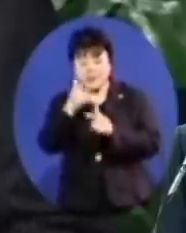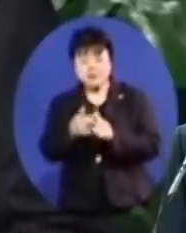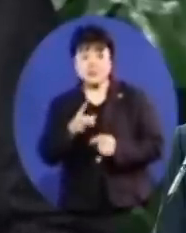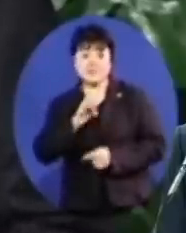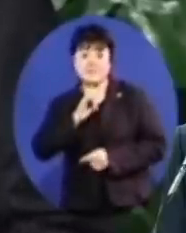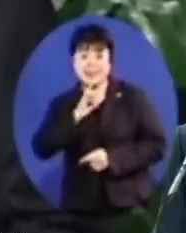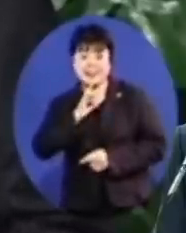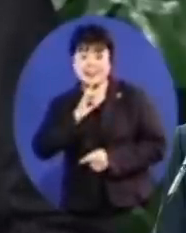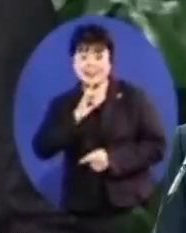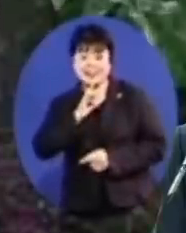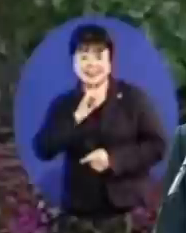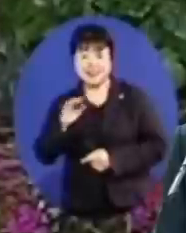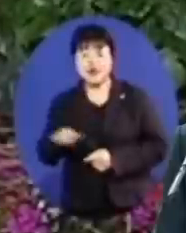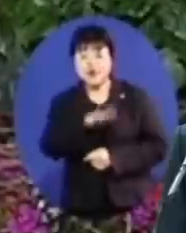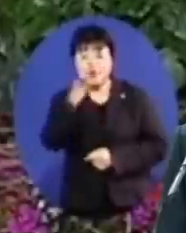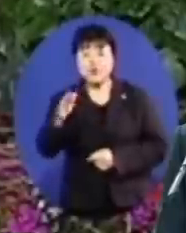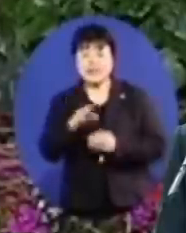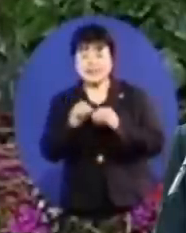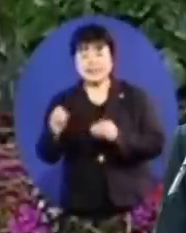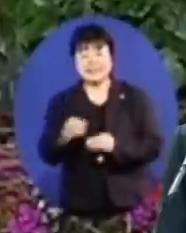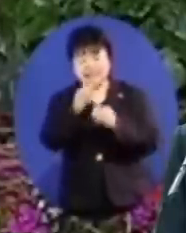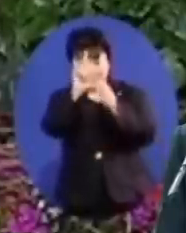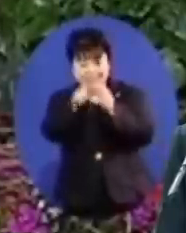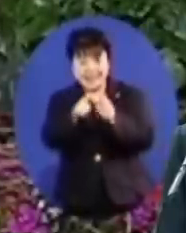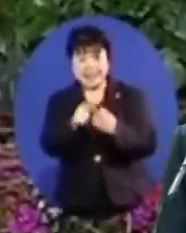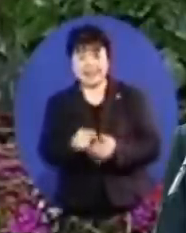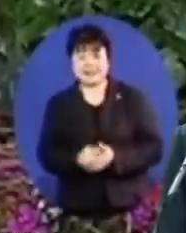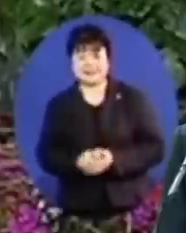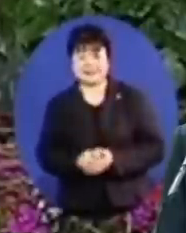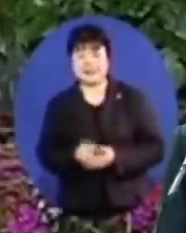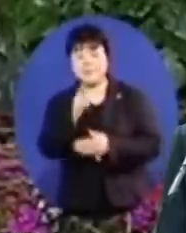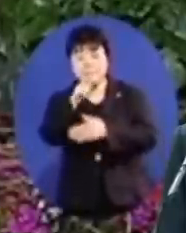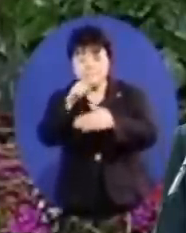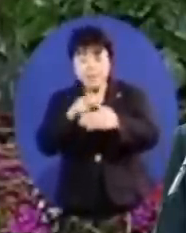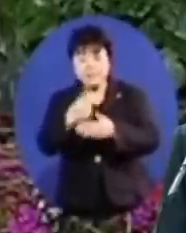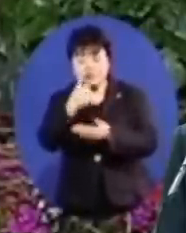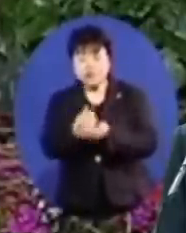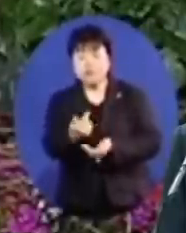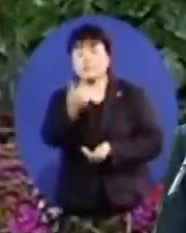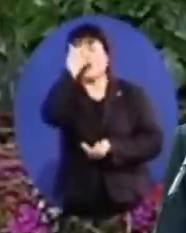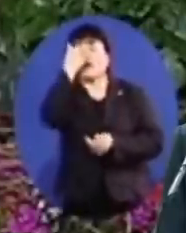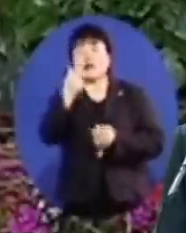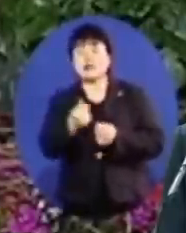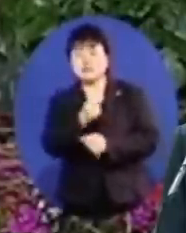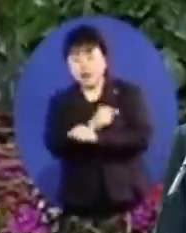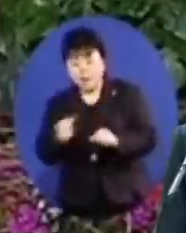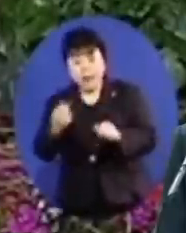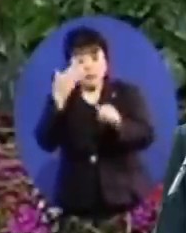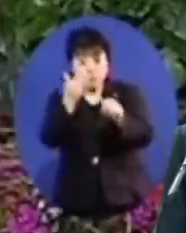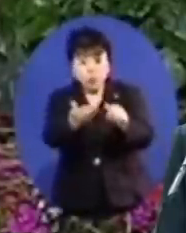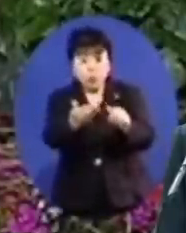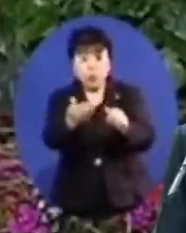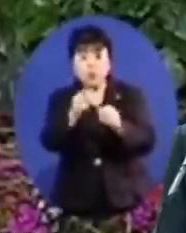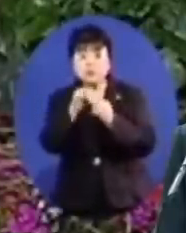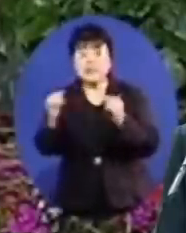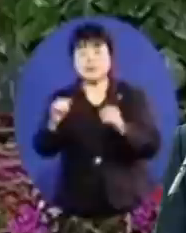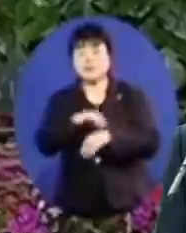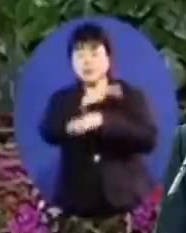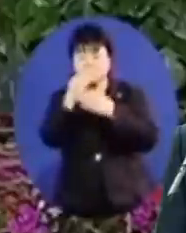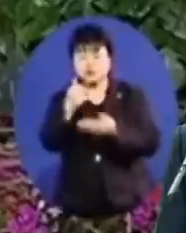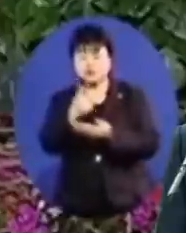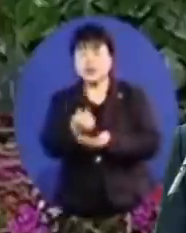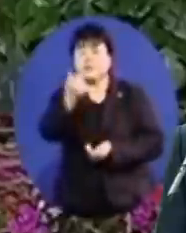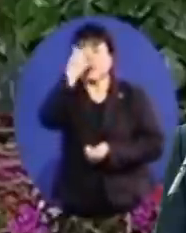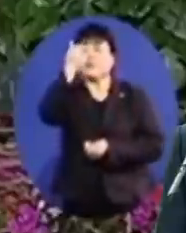예수님만이 우리가 이 땅에 살면서 가지고 있는 마음의 죄책에서 해방시켜 줍니다. 사람들마다 마음에 죄책이